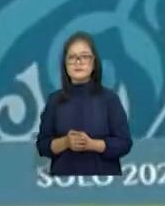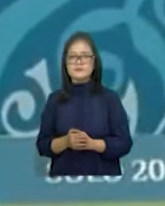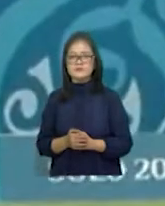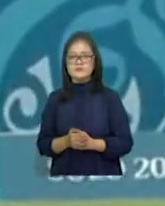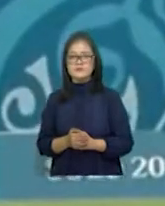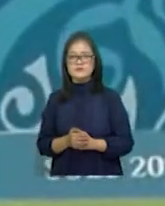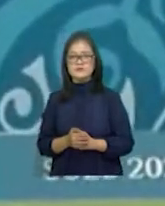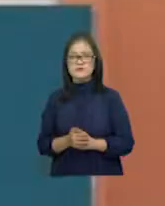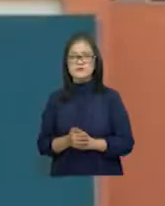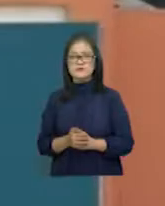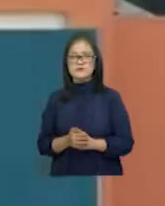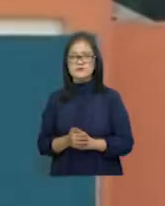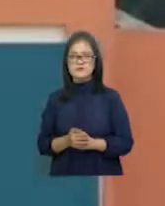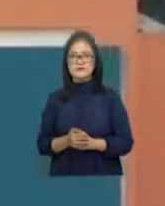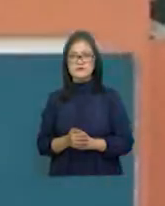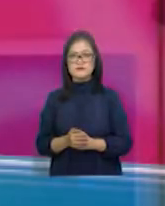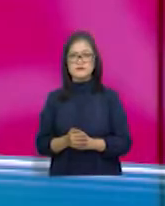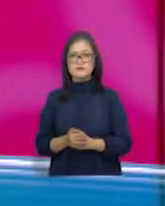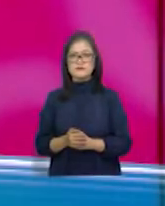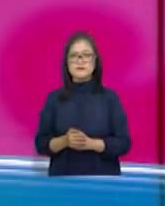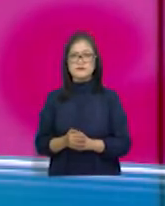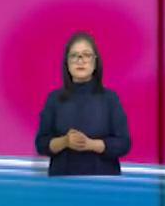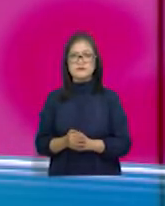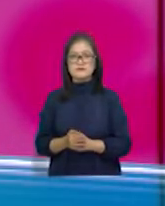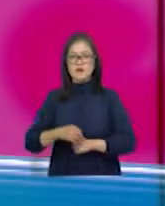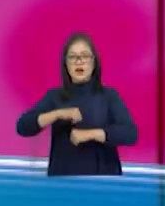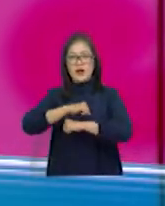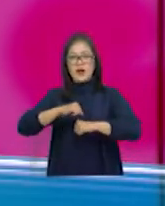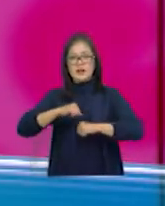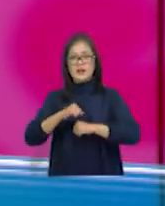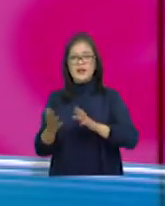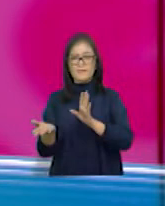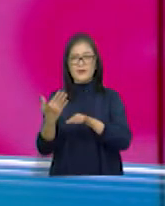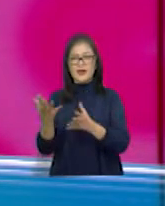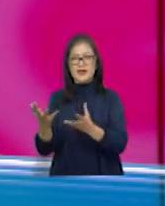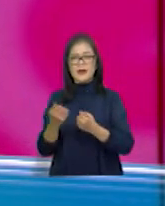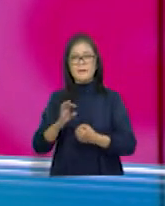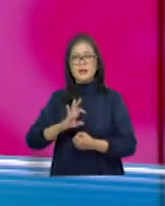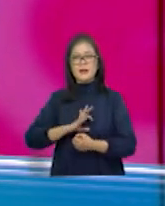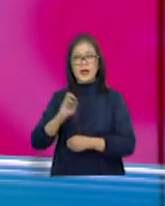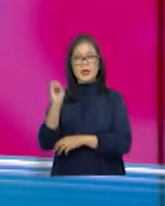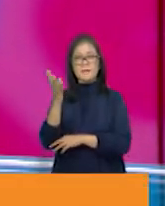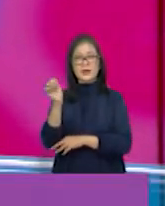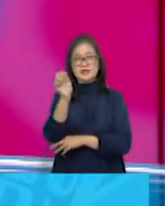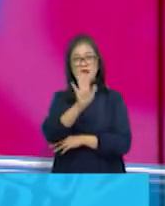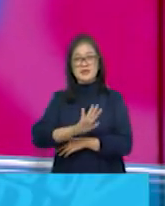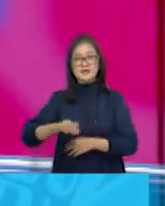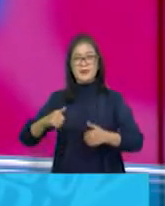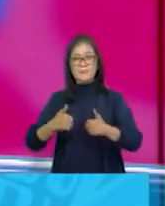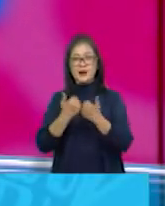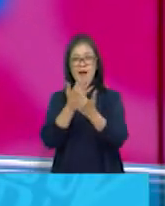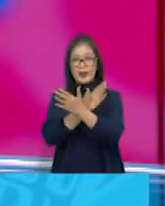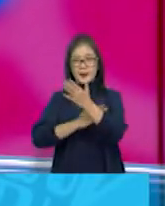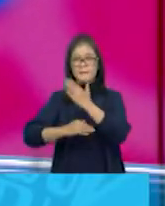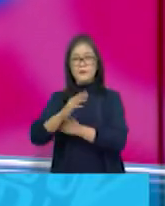iNews, melaporkan. Pemirsa, para atletik kembali menyumbang medali emas pada Asian Para Games